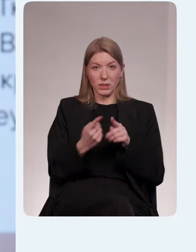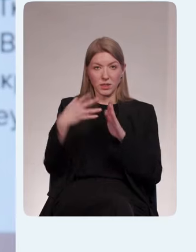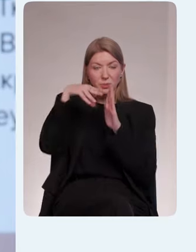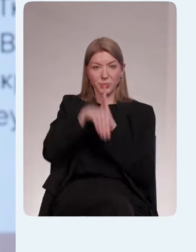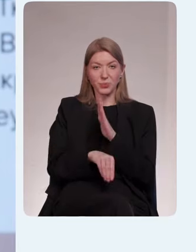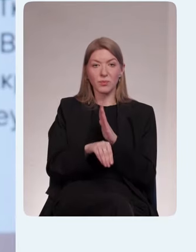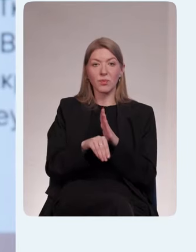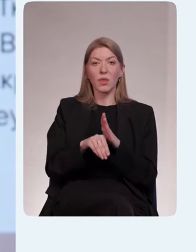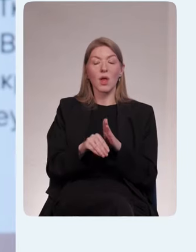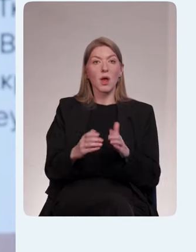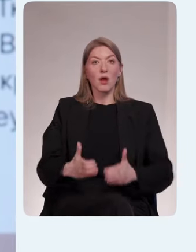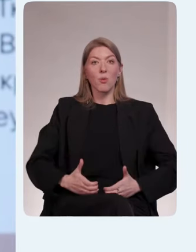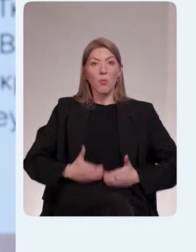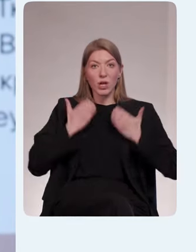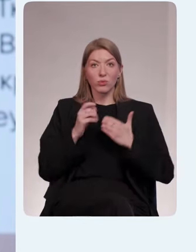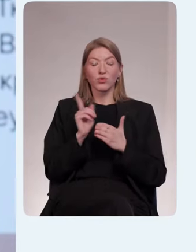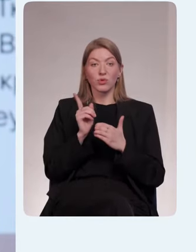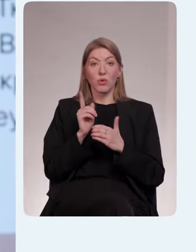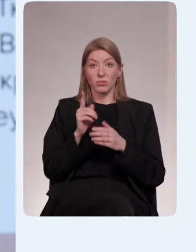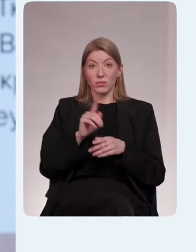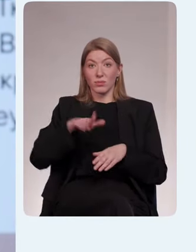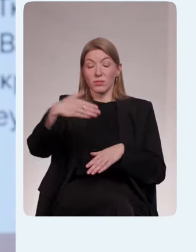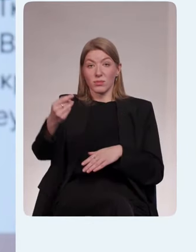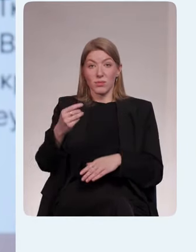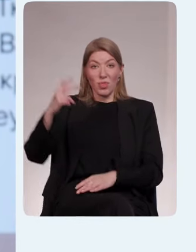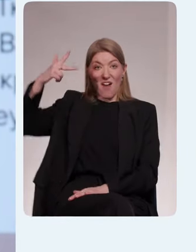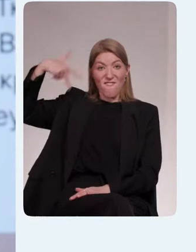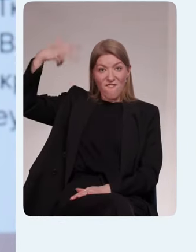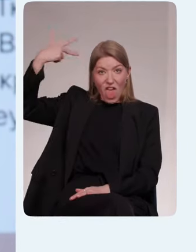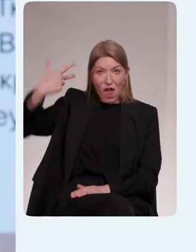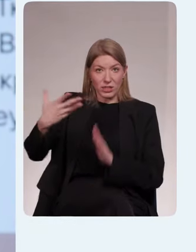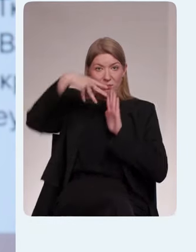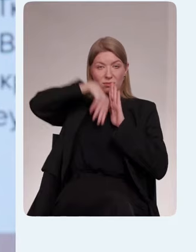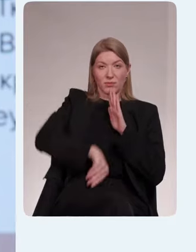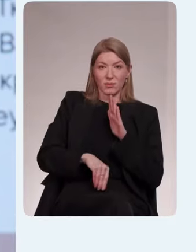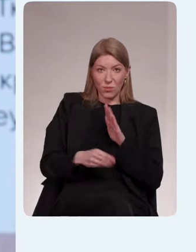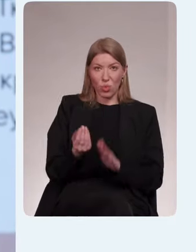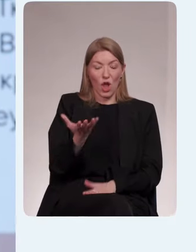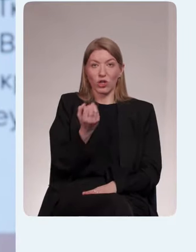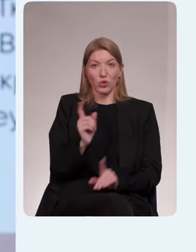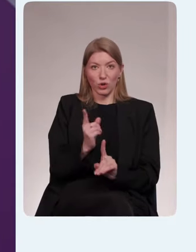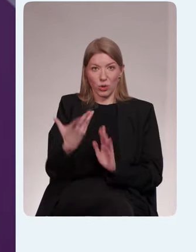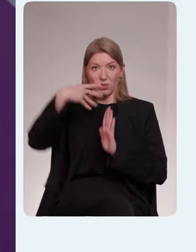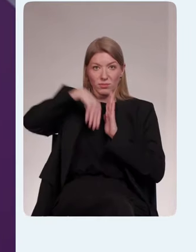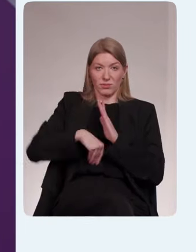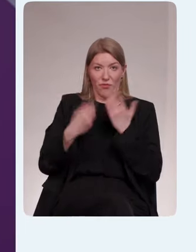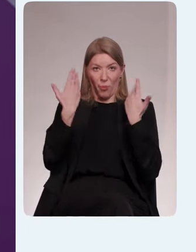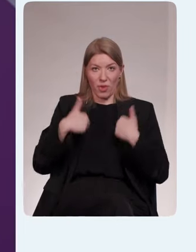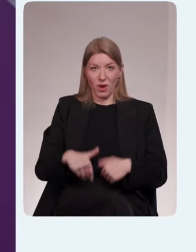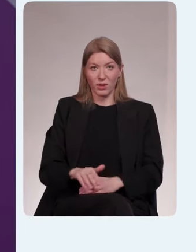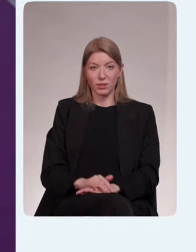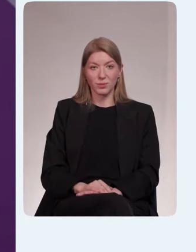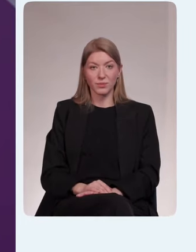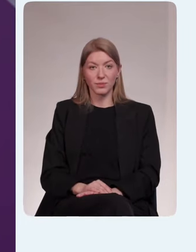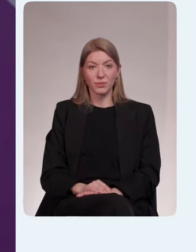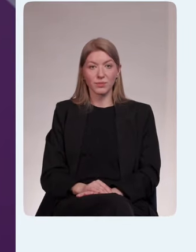Боюсь, что скоро меня засунут фен, зарядку Type-C. Да, это чисто правда. У меня в